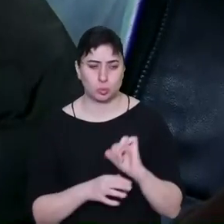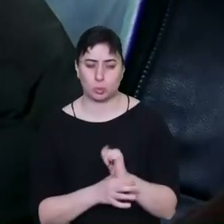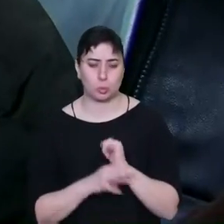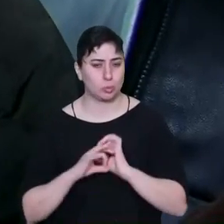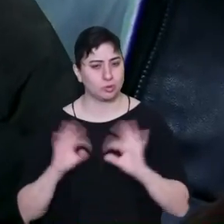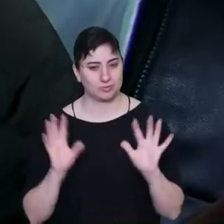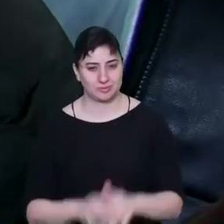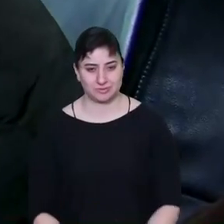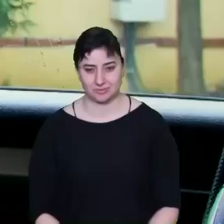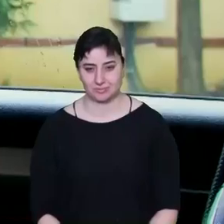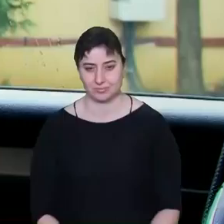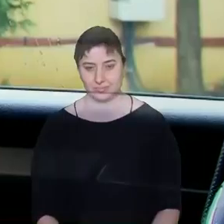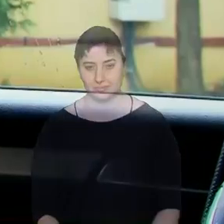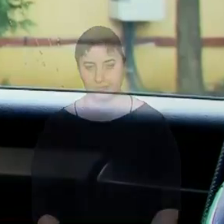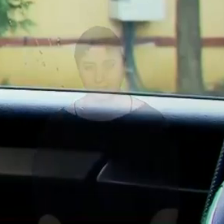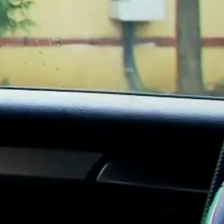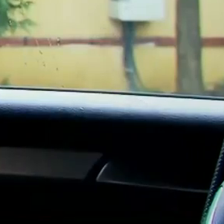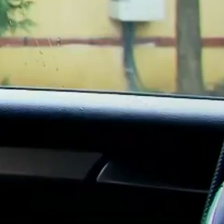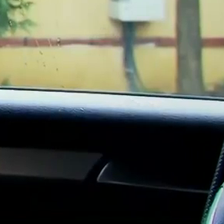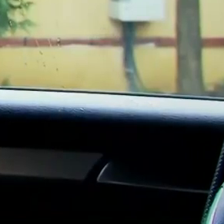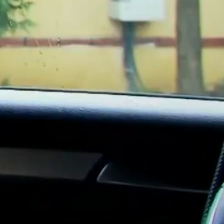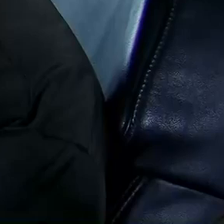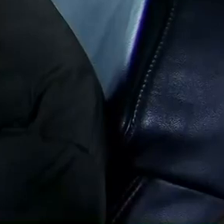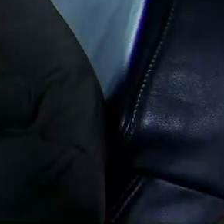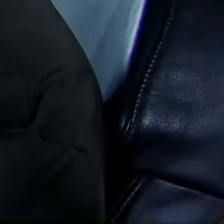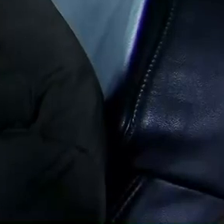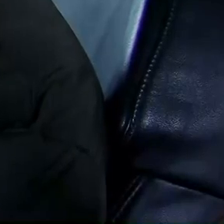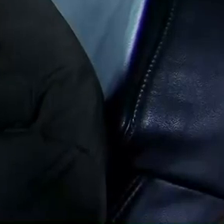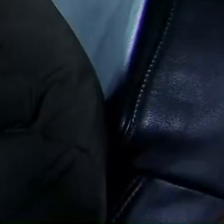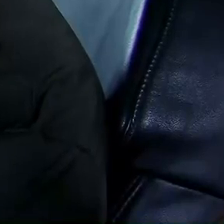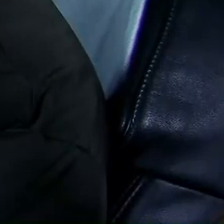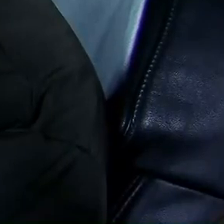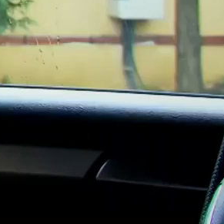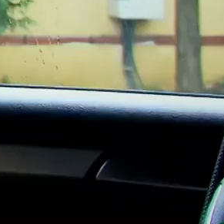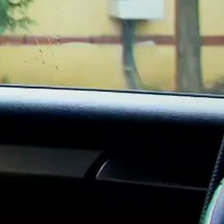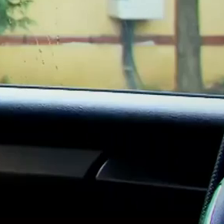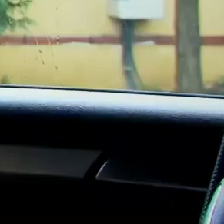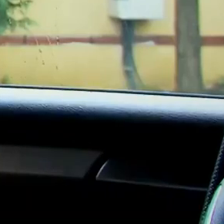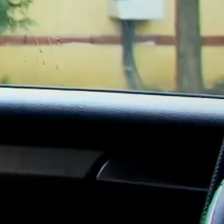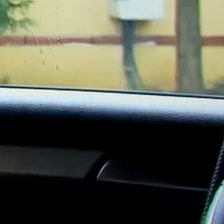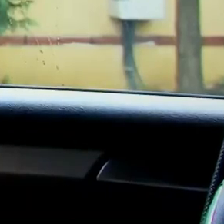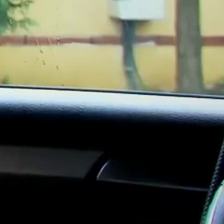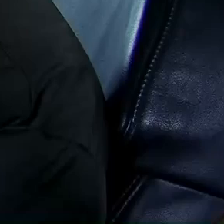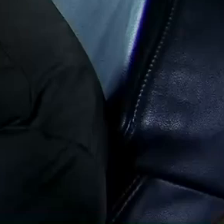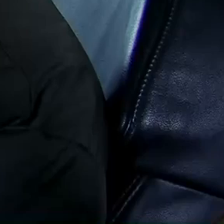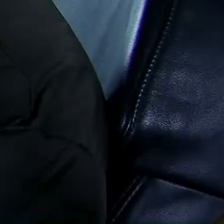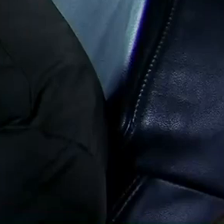efendisiyiz. Sarp gülmüyor, gayet ciddi. Şükrü'nün yüzündeki gülümseme Sarp'a baktıkça yavaş yavaş